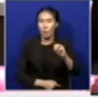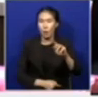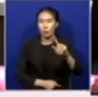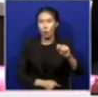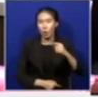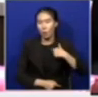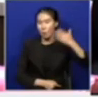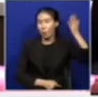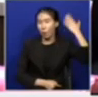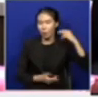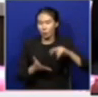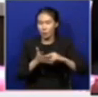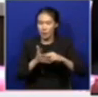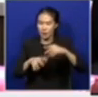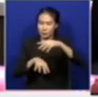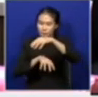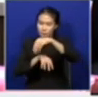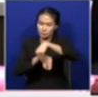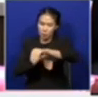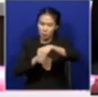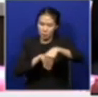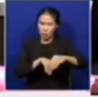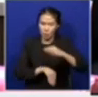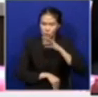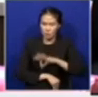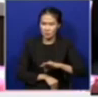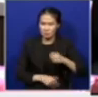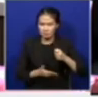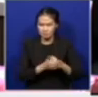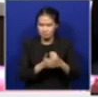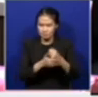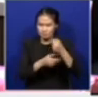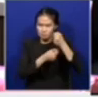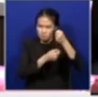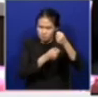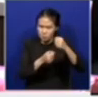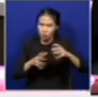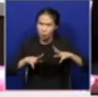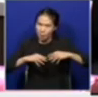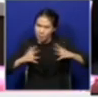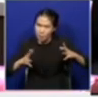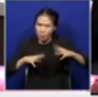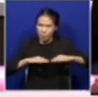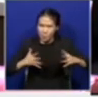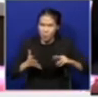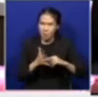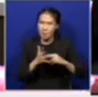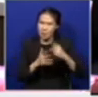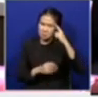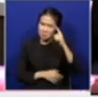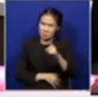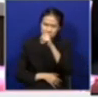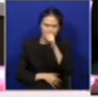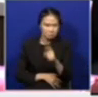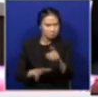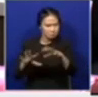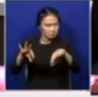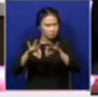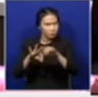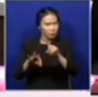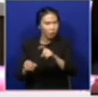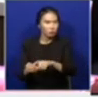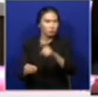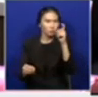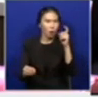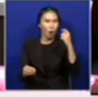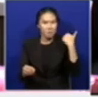มตลอดจนผู้มีส่วนได้ส่วนเสียโดยที่ผ่านมาหน่วยงานที่รับผิดชอบได้เสนอเรื่องดังกล่าวเข้าสู่การพิจารณา